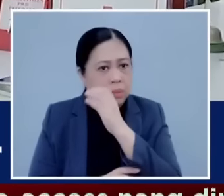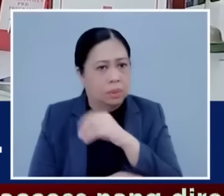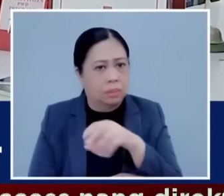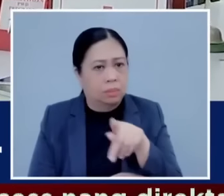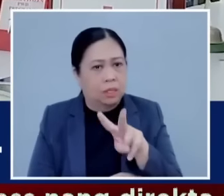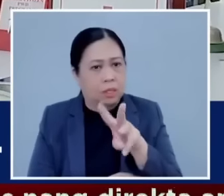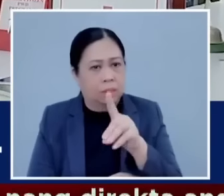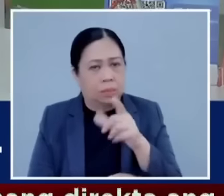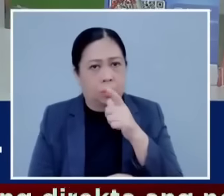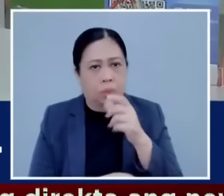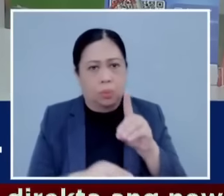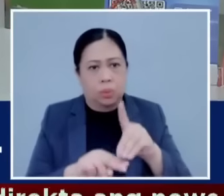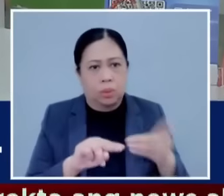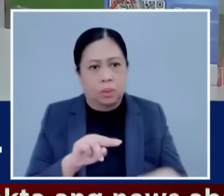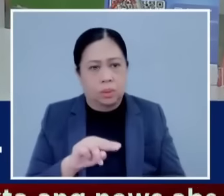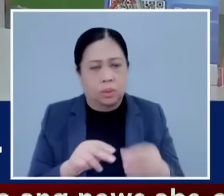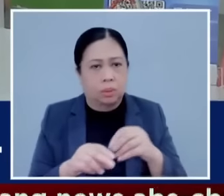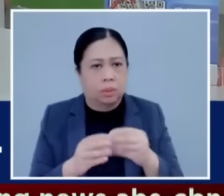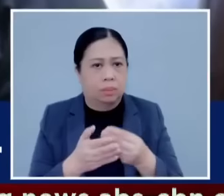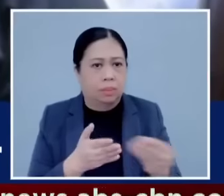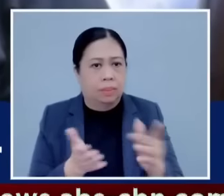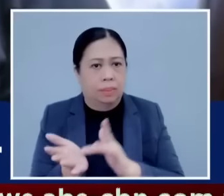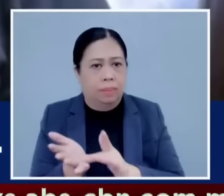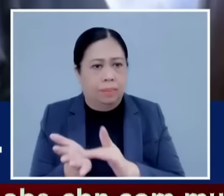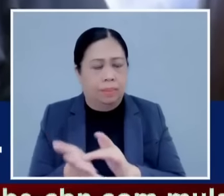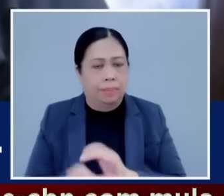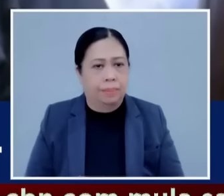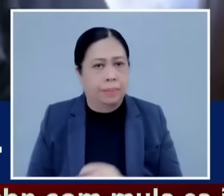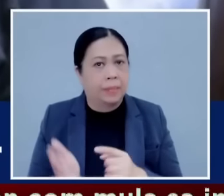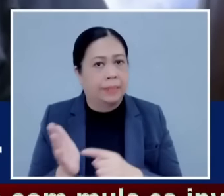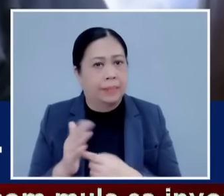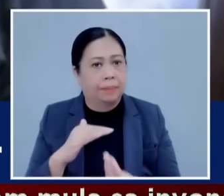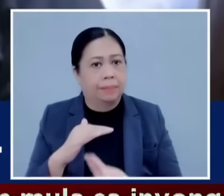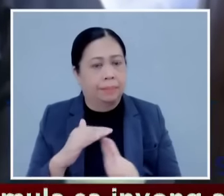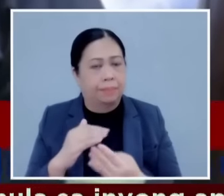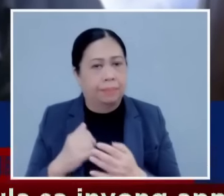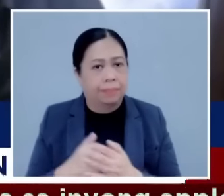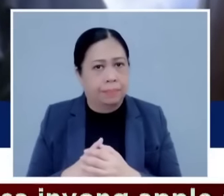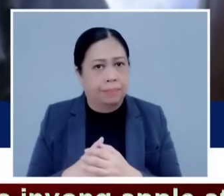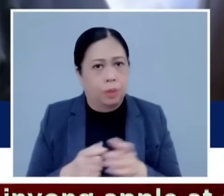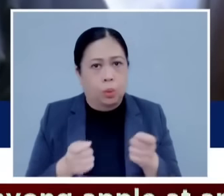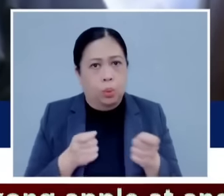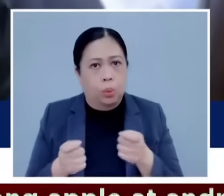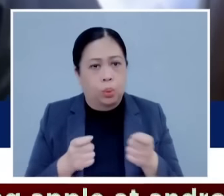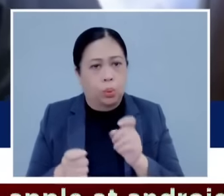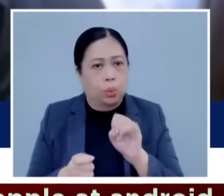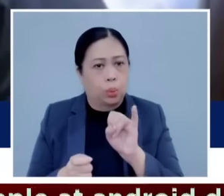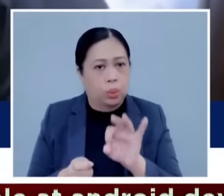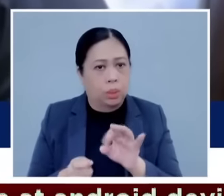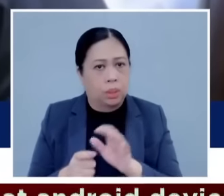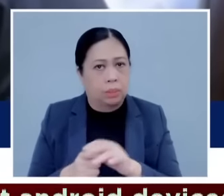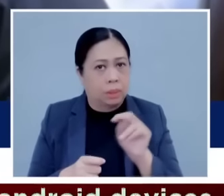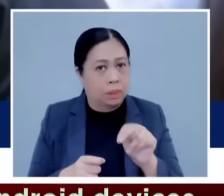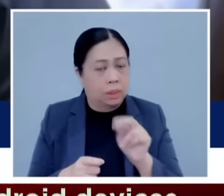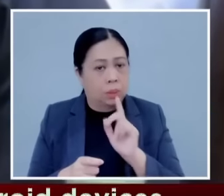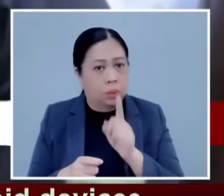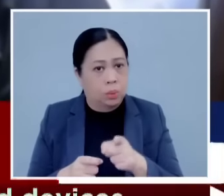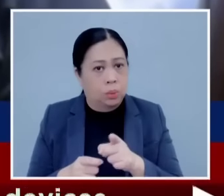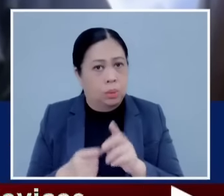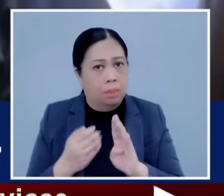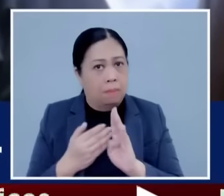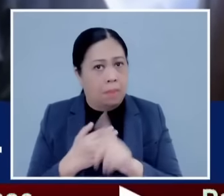na magpapadiskwento sa biniling gamot. Ito po yung basis namin ng control kung kailangan na po bang bumalik